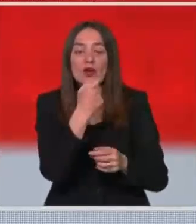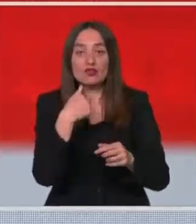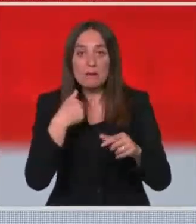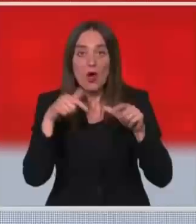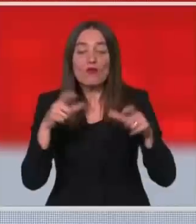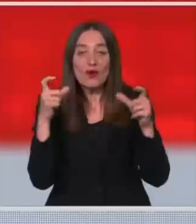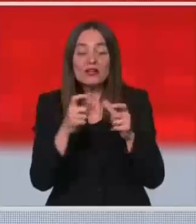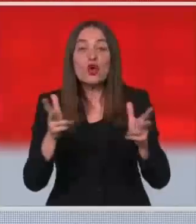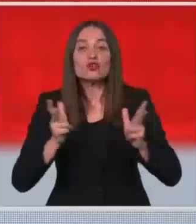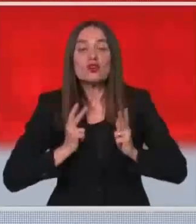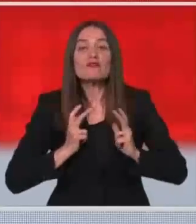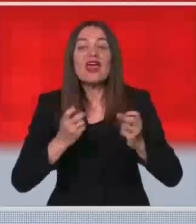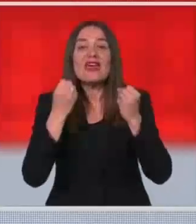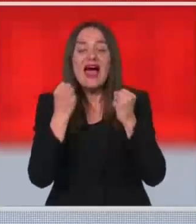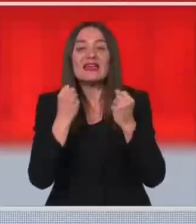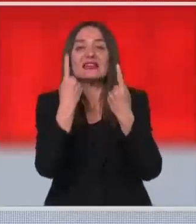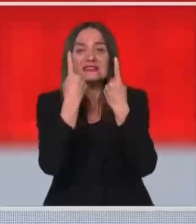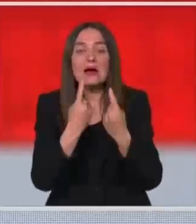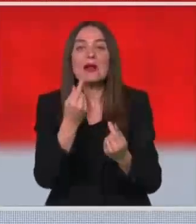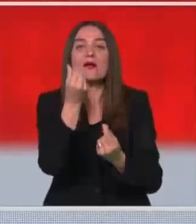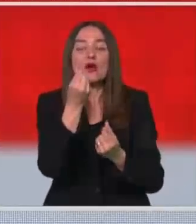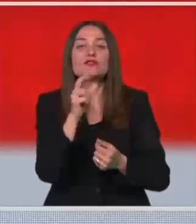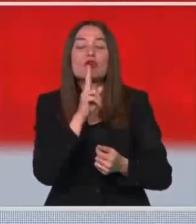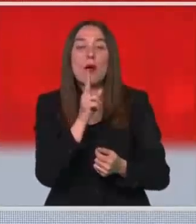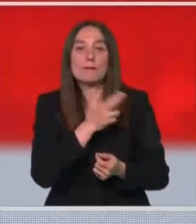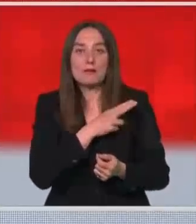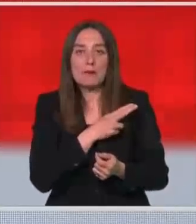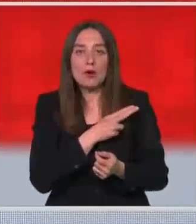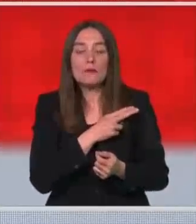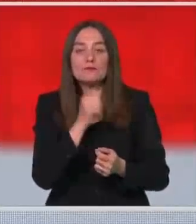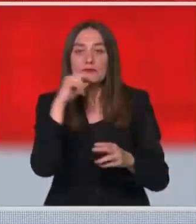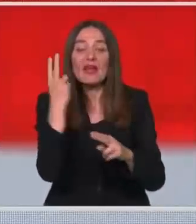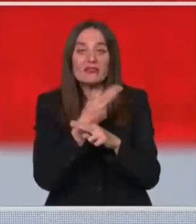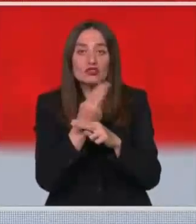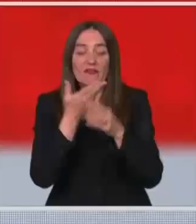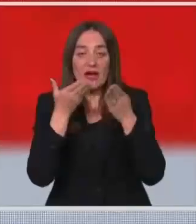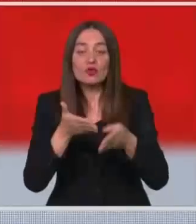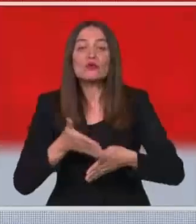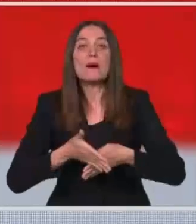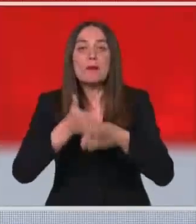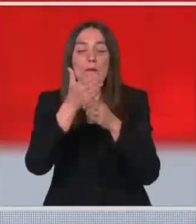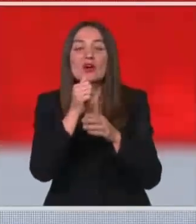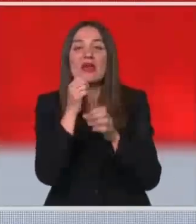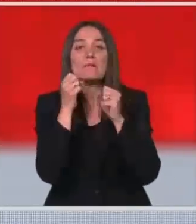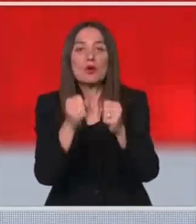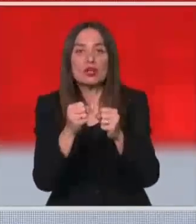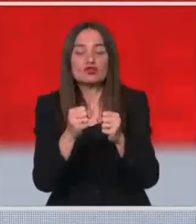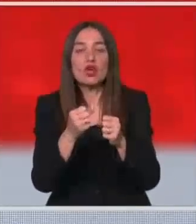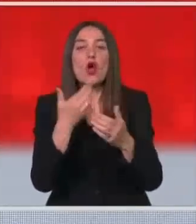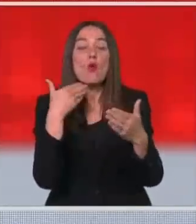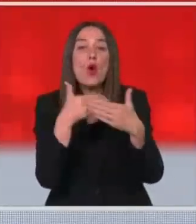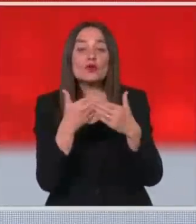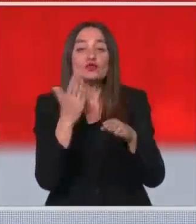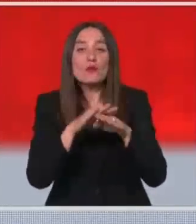krizu dočekujemo jaki, stabilni, sa novcem koji imamo i država je tu da pomogne i podrži. I u odnosu